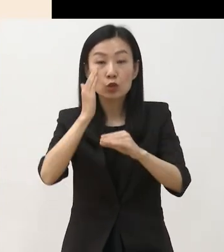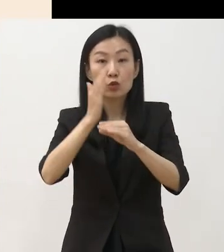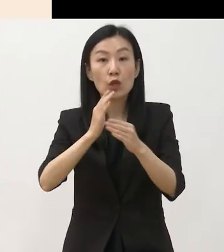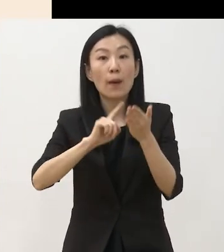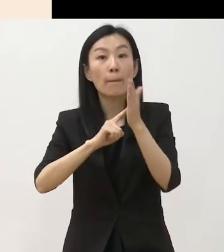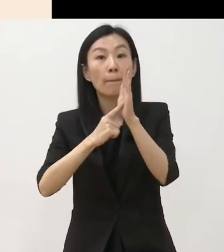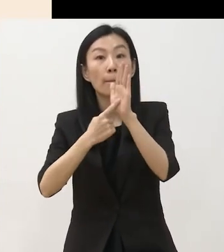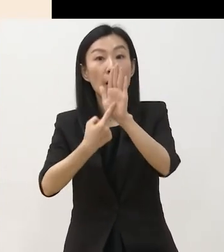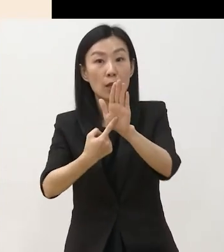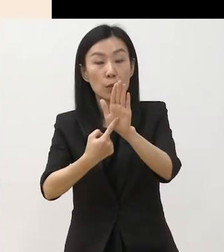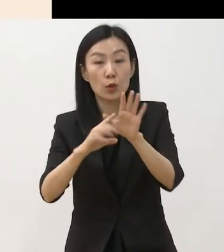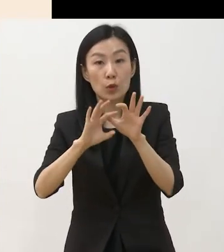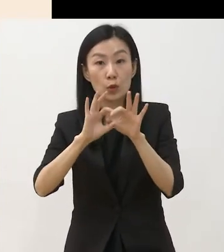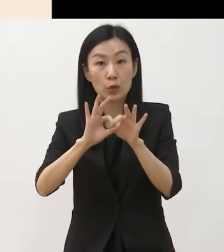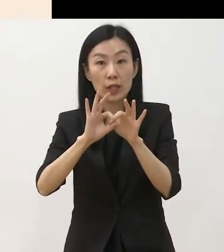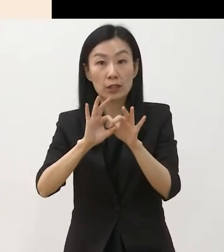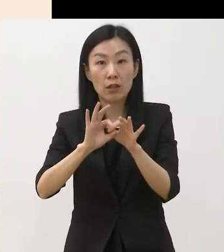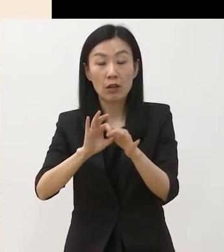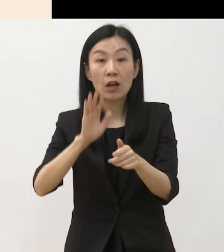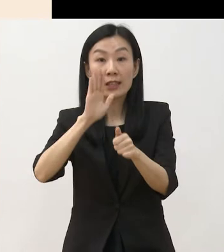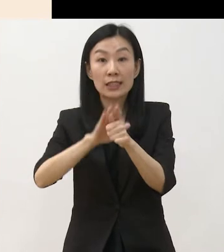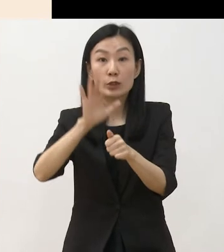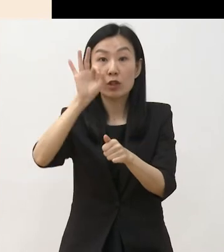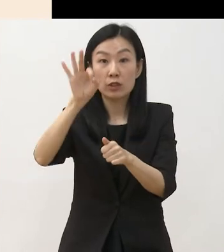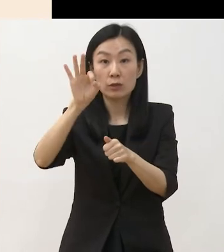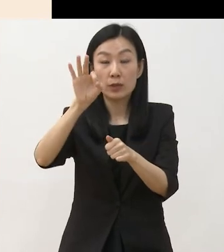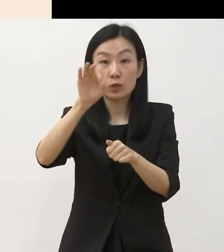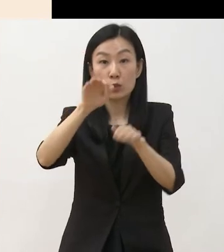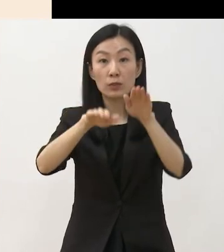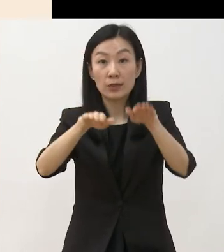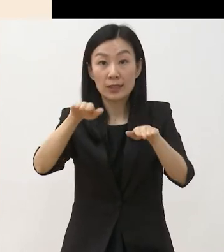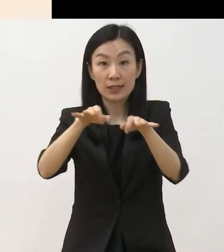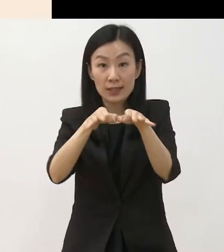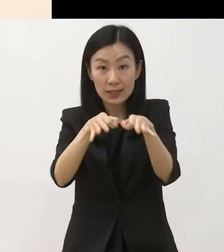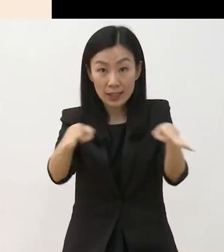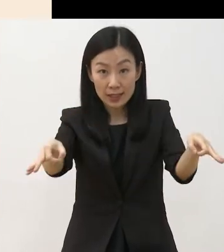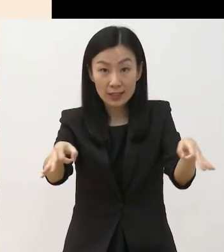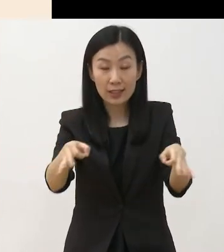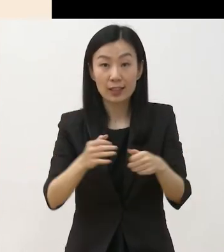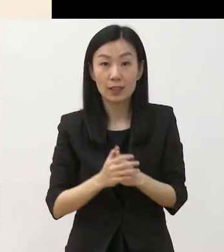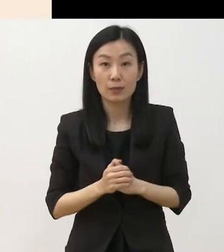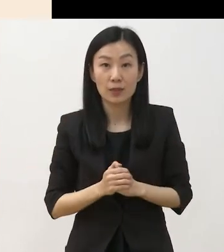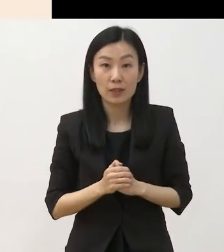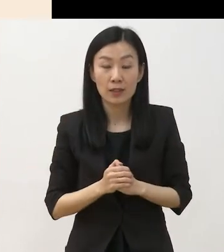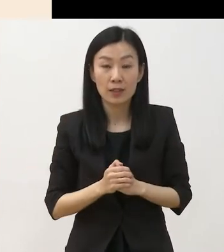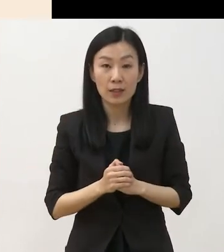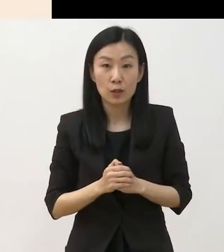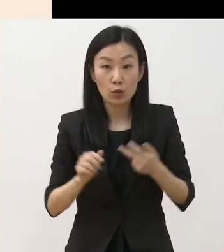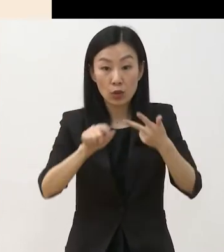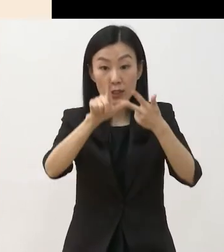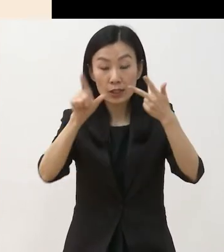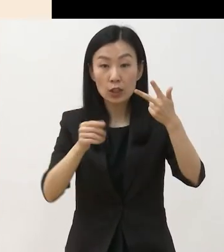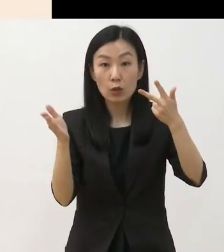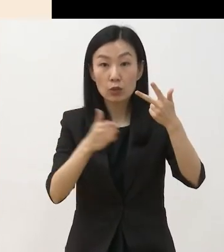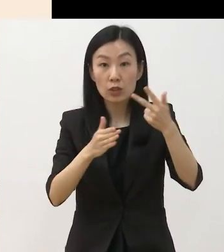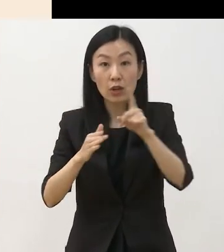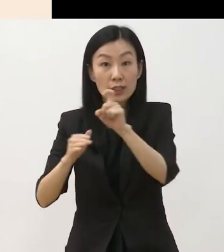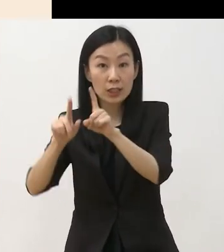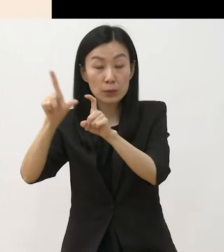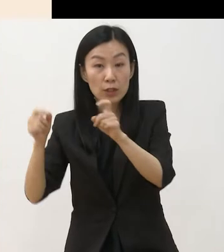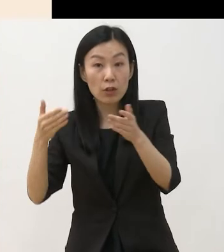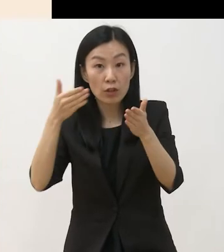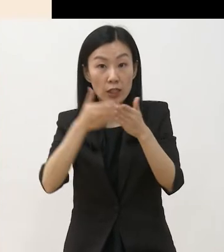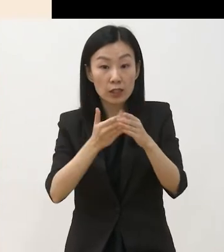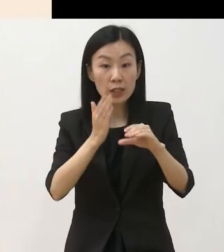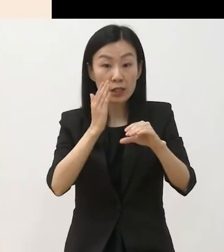통해서 최종 발표 지원금이 차등 지급되게 됩니다. 그리고 7월부터 11월까지 이